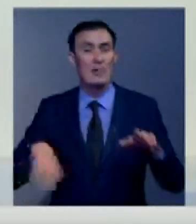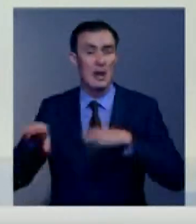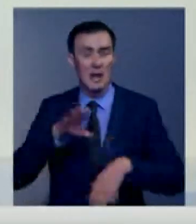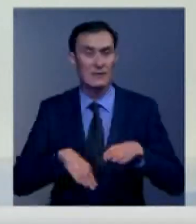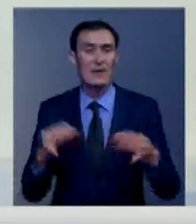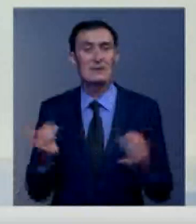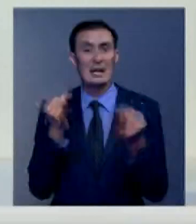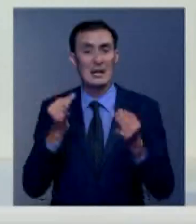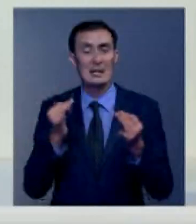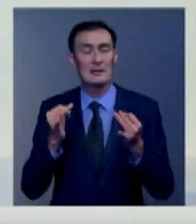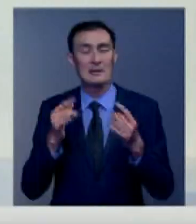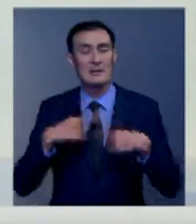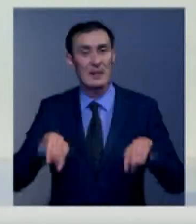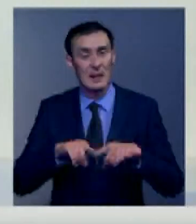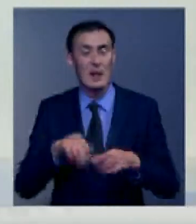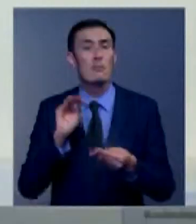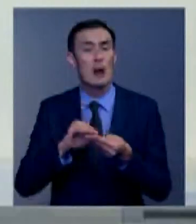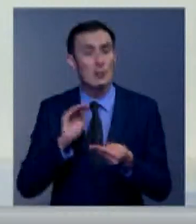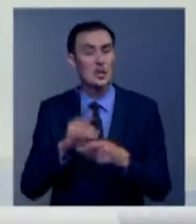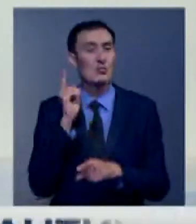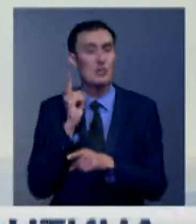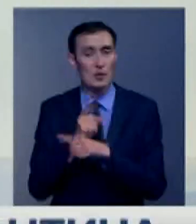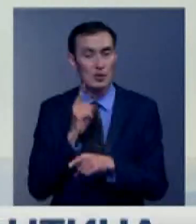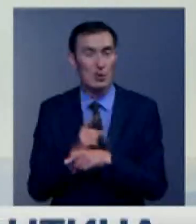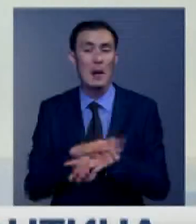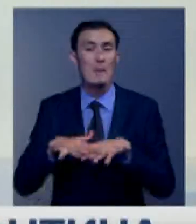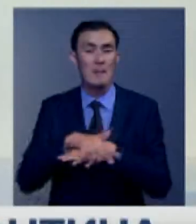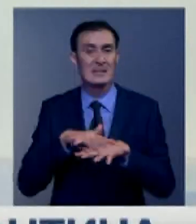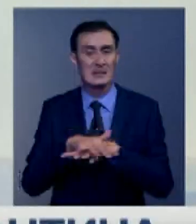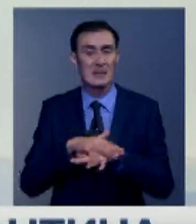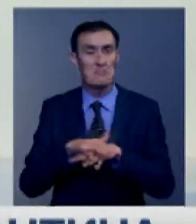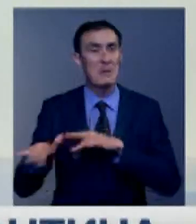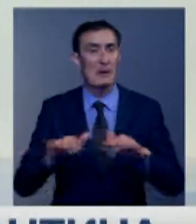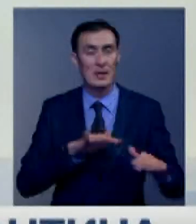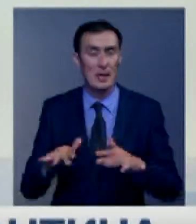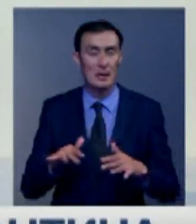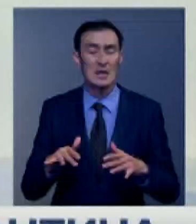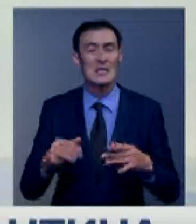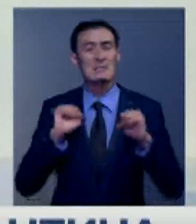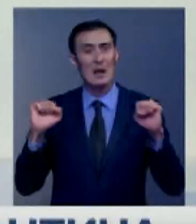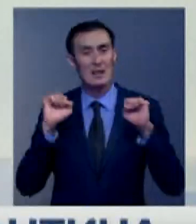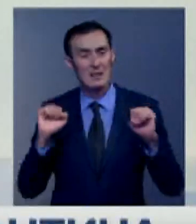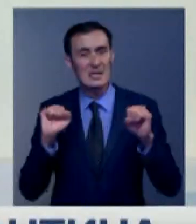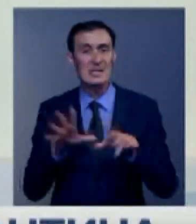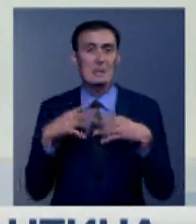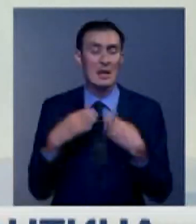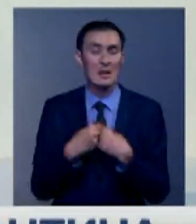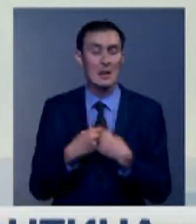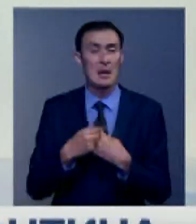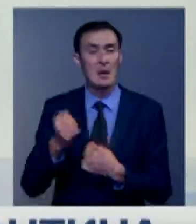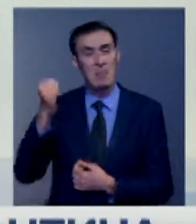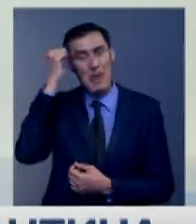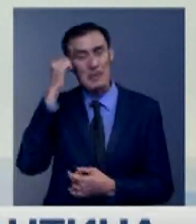и развлекательных заведений. По-прежнему запрещены массовые мероприятия, зрелищные, спортивные, семейные,